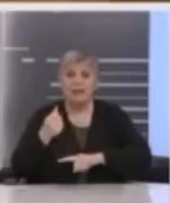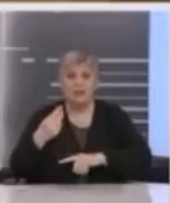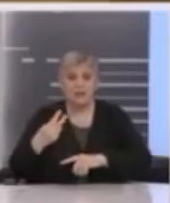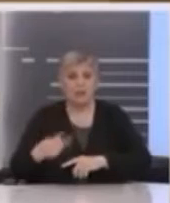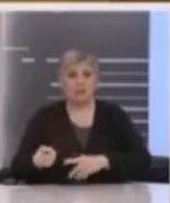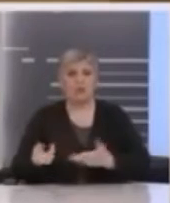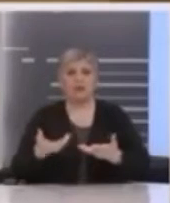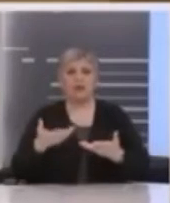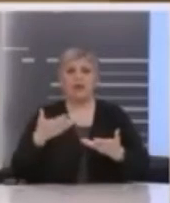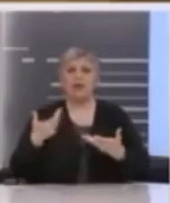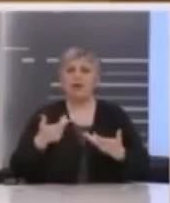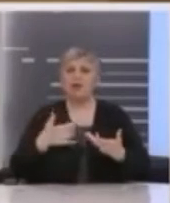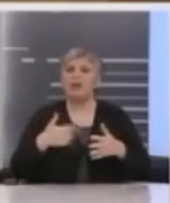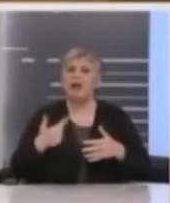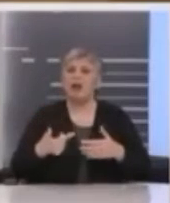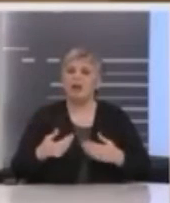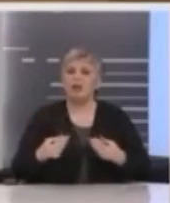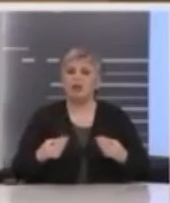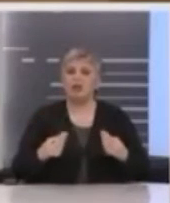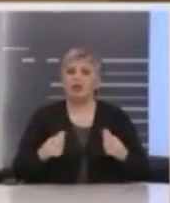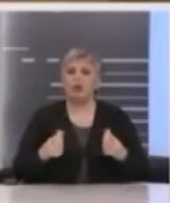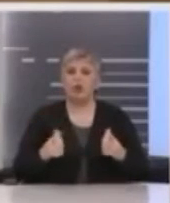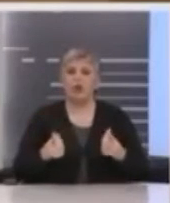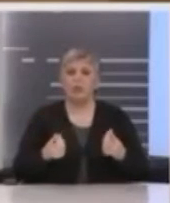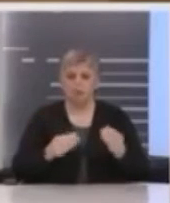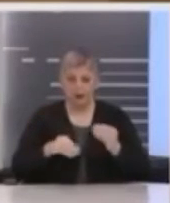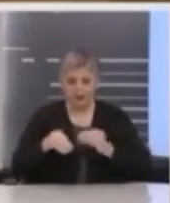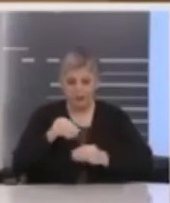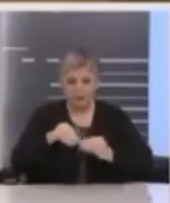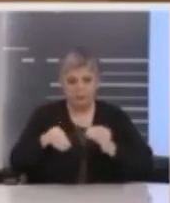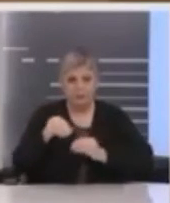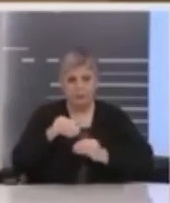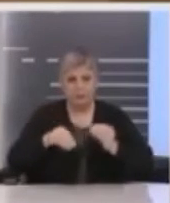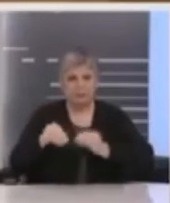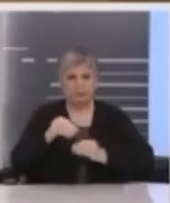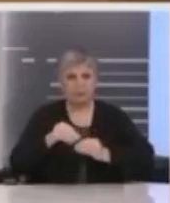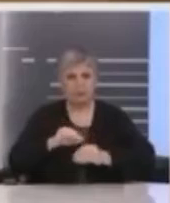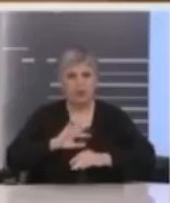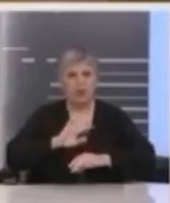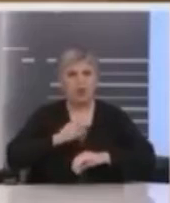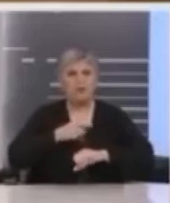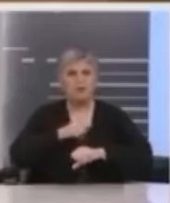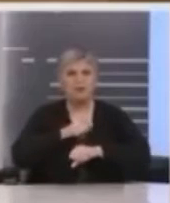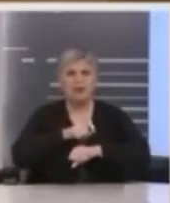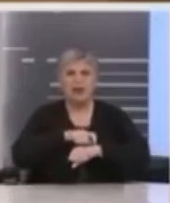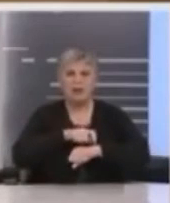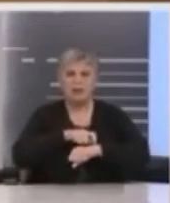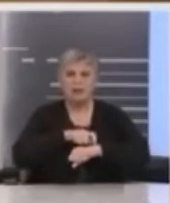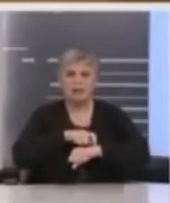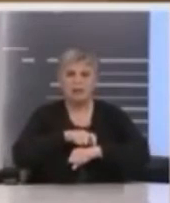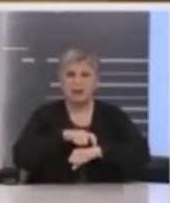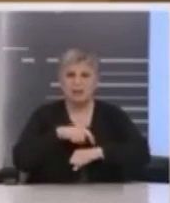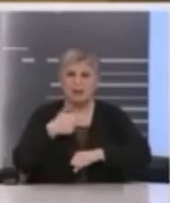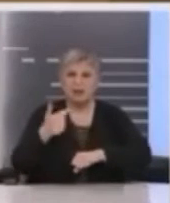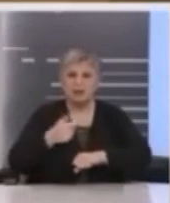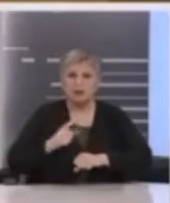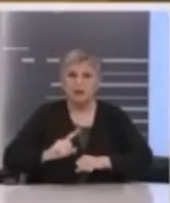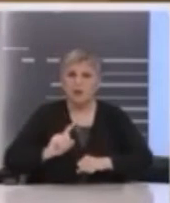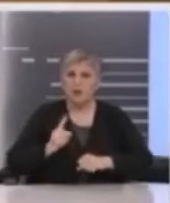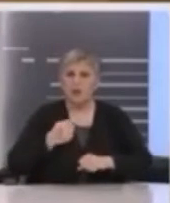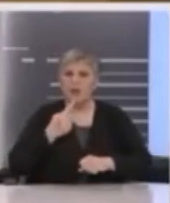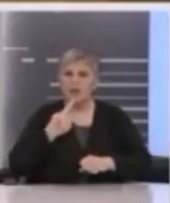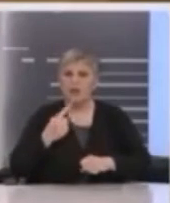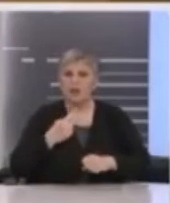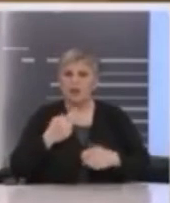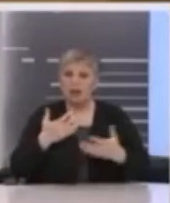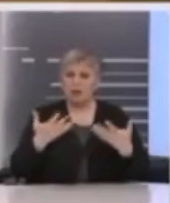αντιαναπτυξιακά, προκυκλικά, δεν μας αφήνουν να αναπνεύσουμε. Δεν μπορούμε να αποκτήσουμε τον περιβόητο δημοσιονομικό